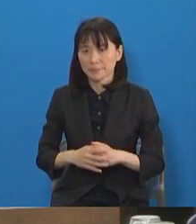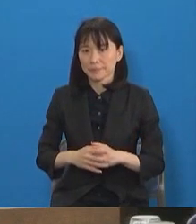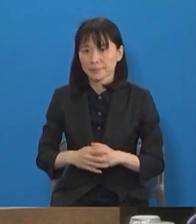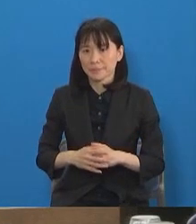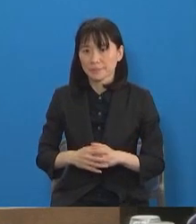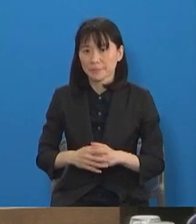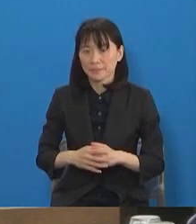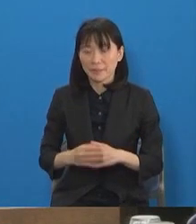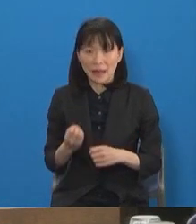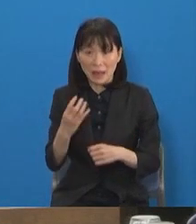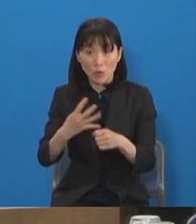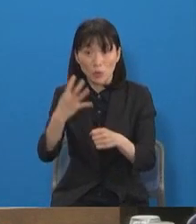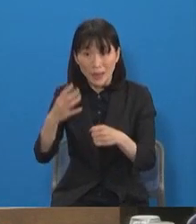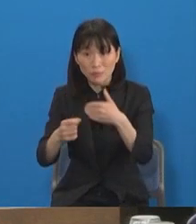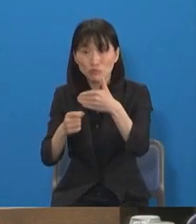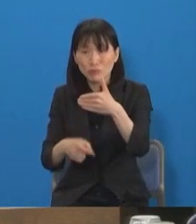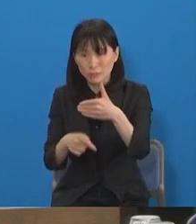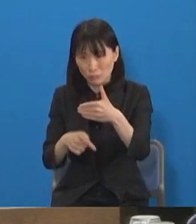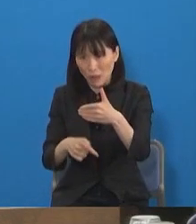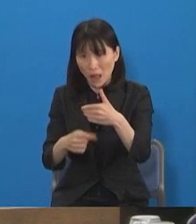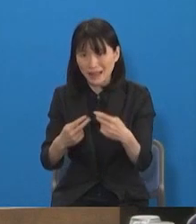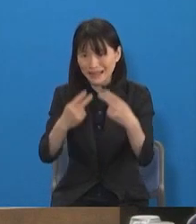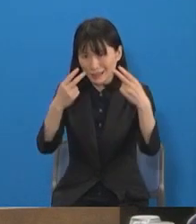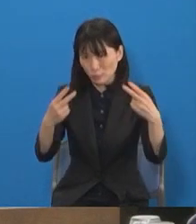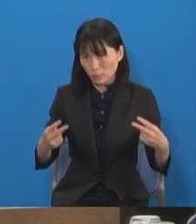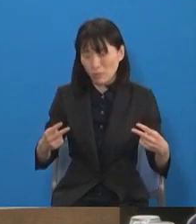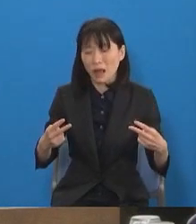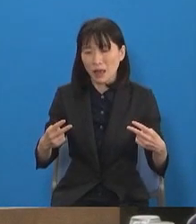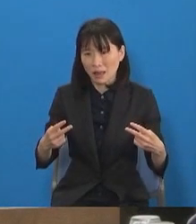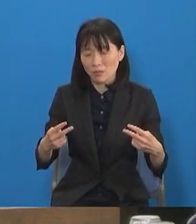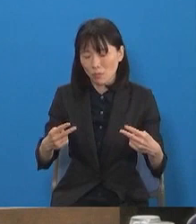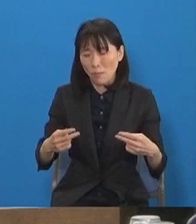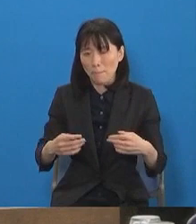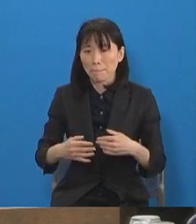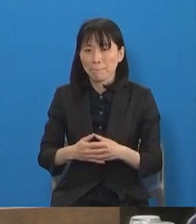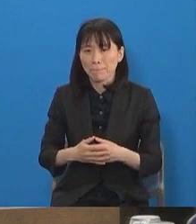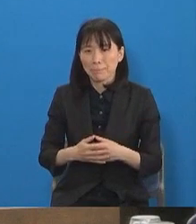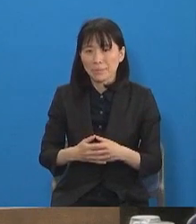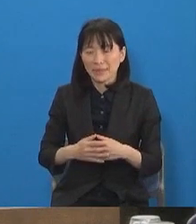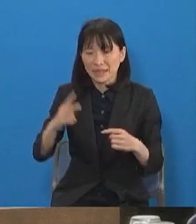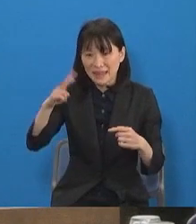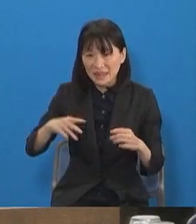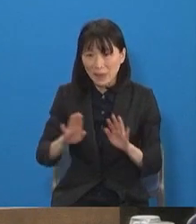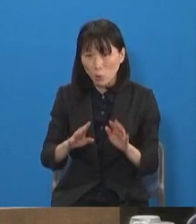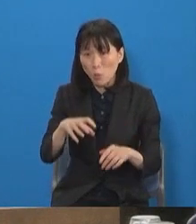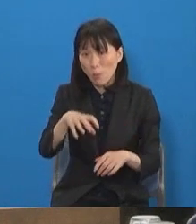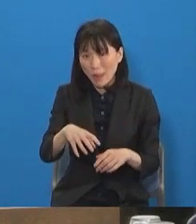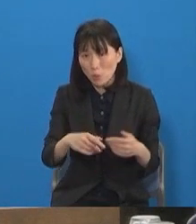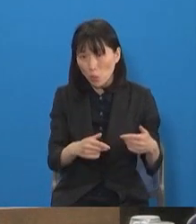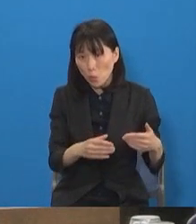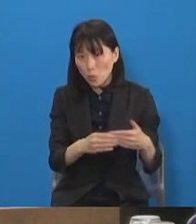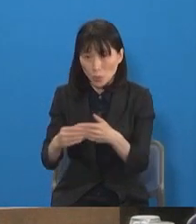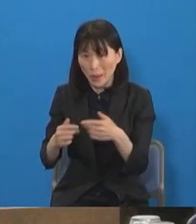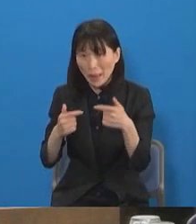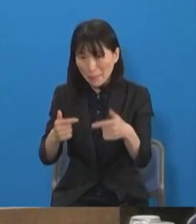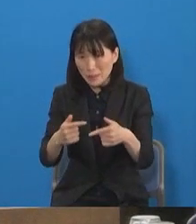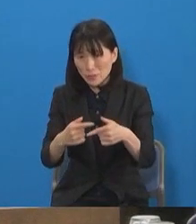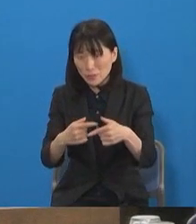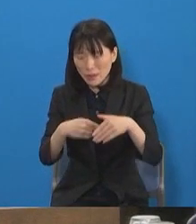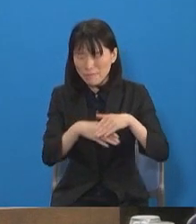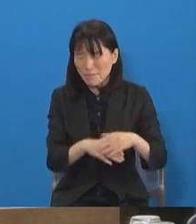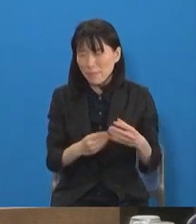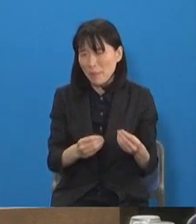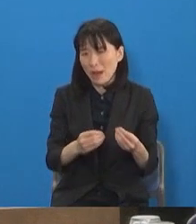また令和4年9月には静岡県牧之原市において、認定こども園の送迎バスに置き去りにされた子ど